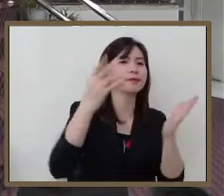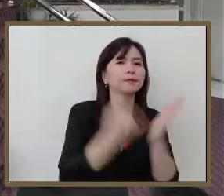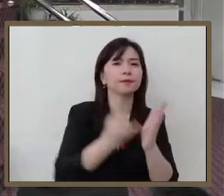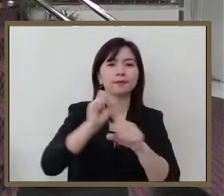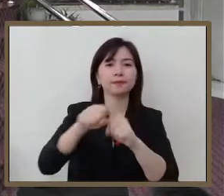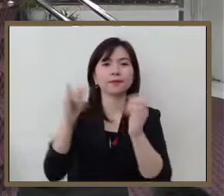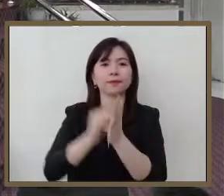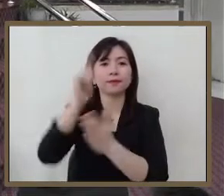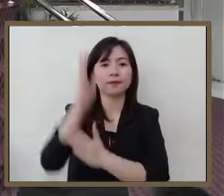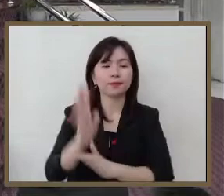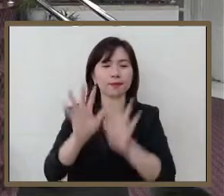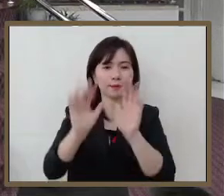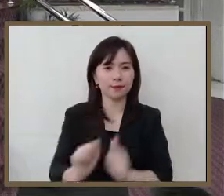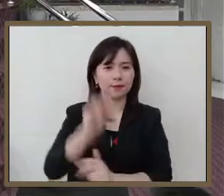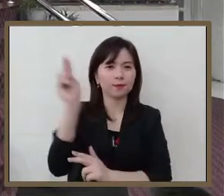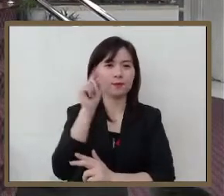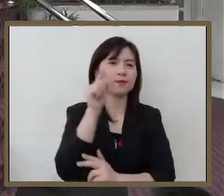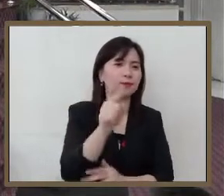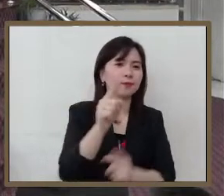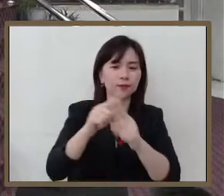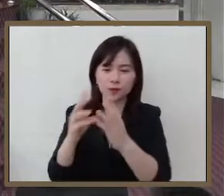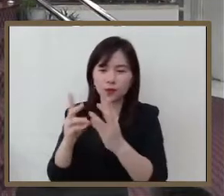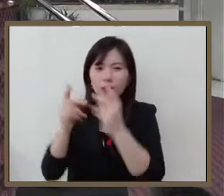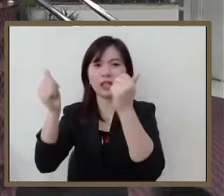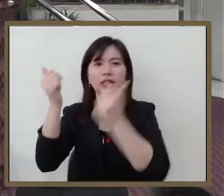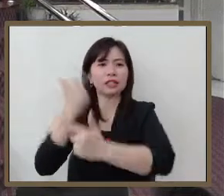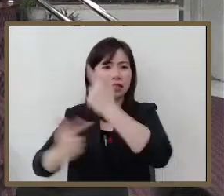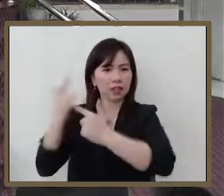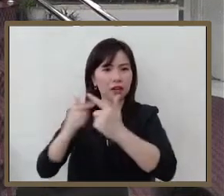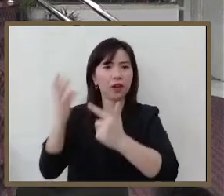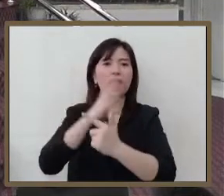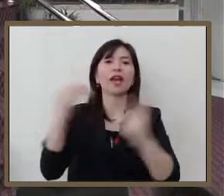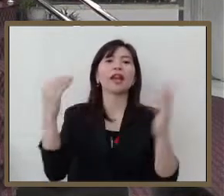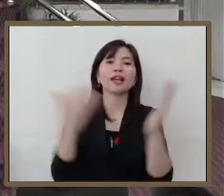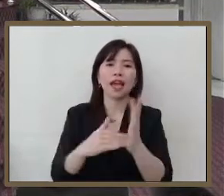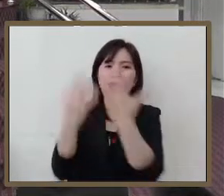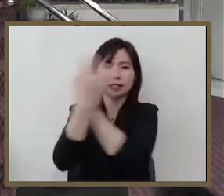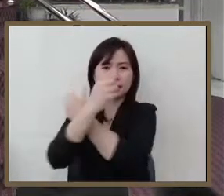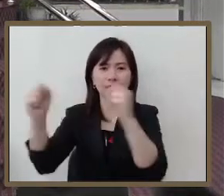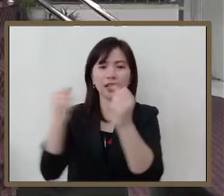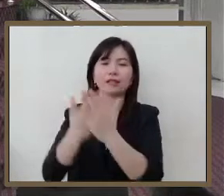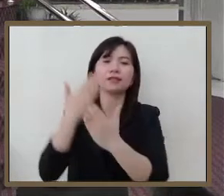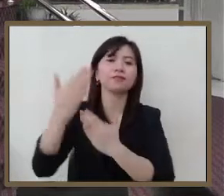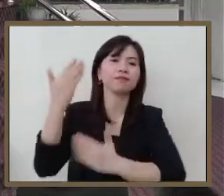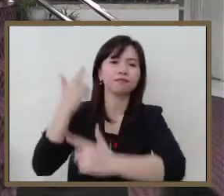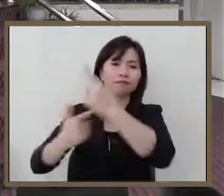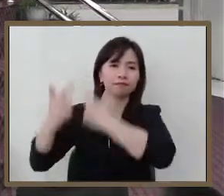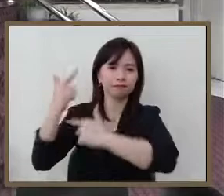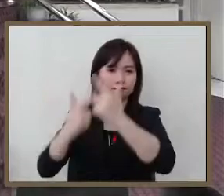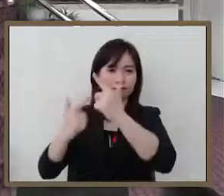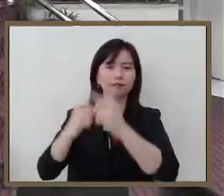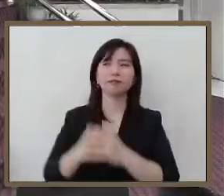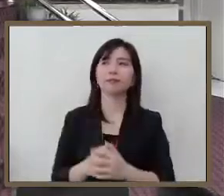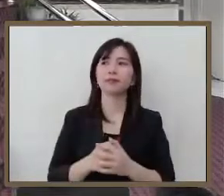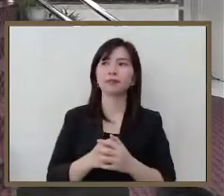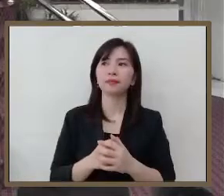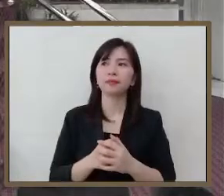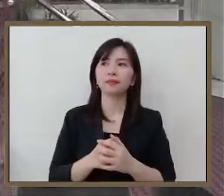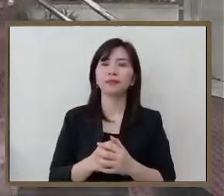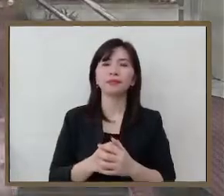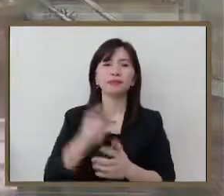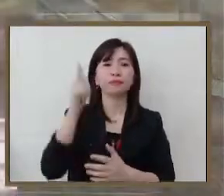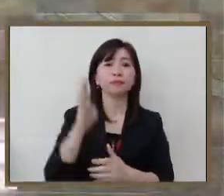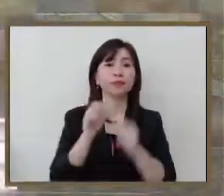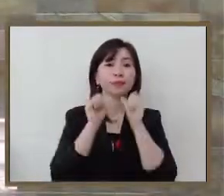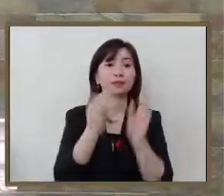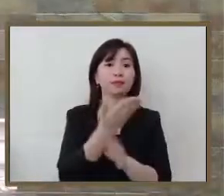you mightily to heal the generation and save the next generation. God bless